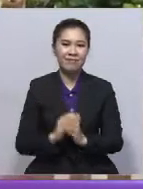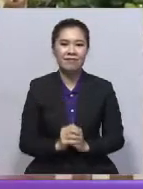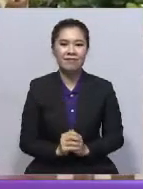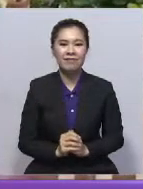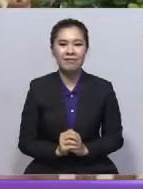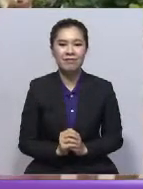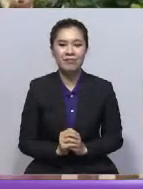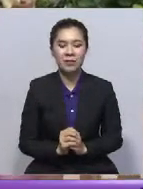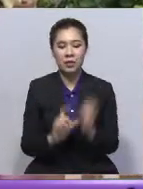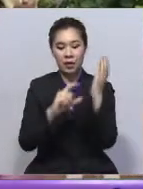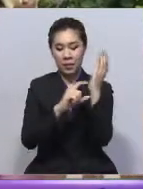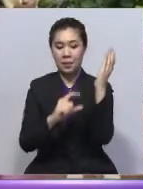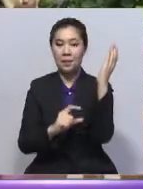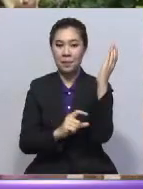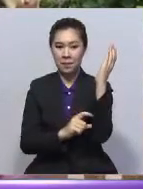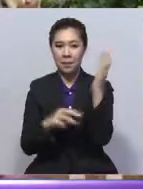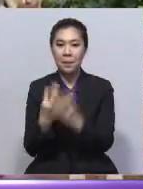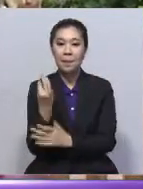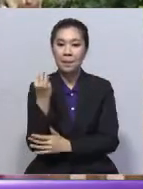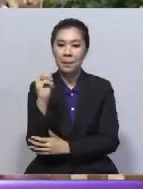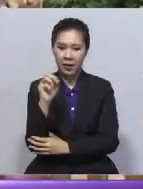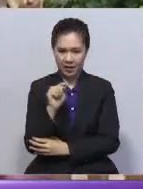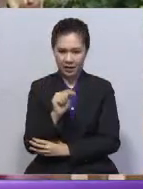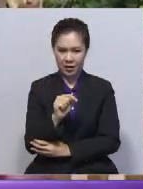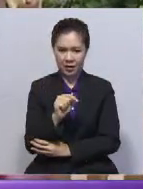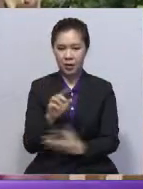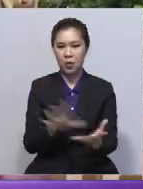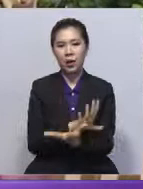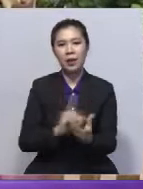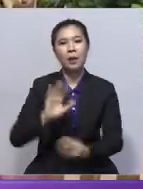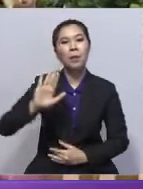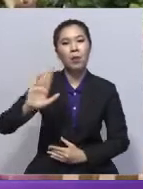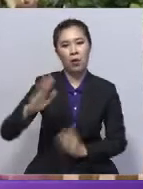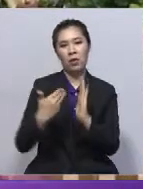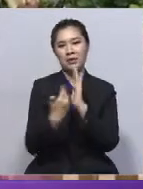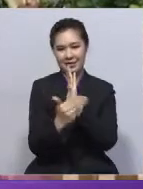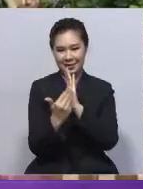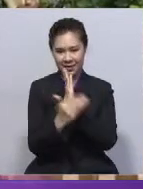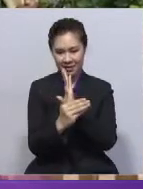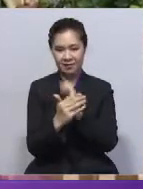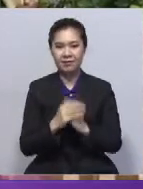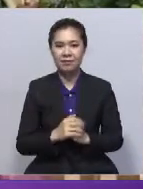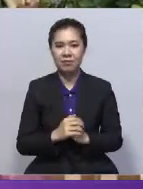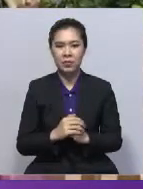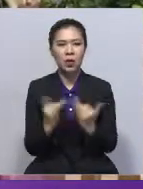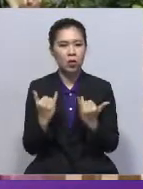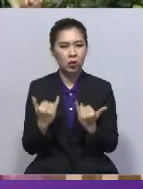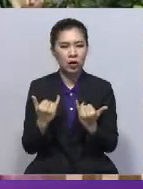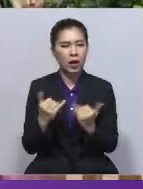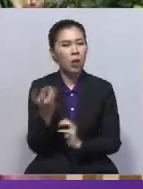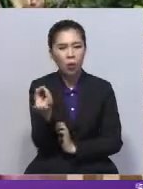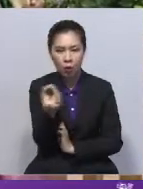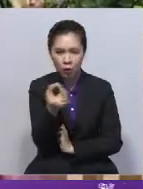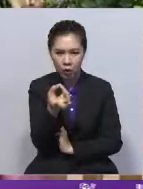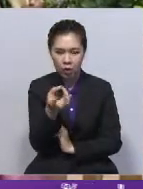านจักสานไม้ไผ่ลายขีดครับมาจากเป็นศิลปะของทางภาคอีสานซึ่งกำลังจะสูญหายไปสมเด็